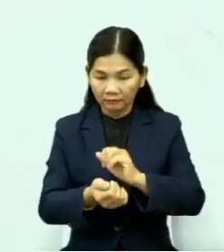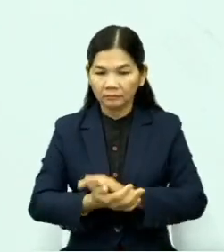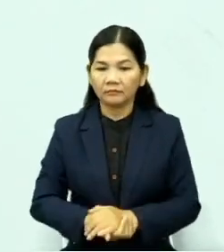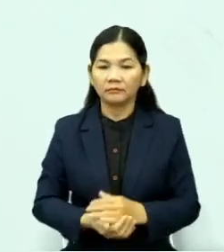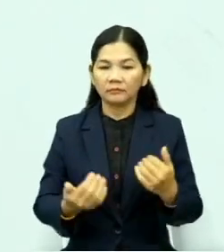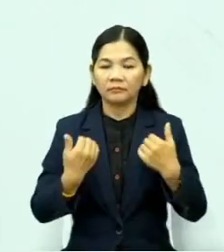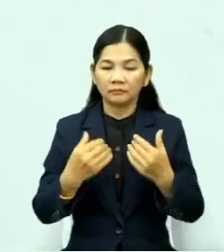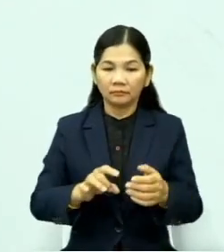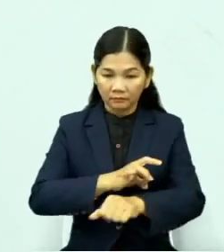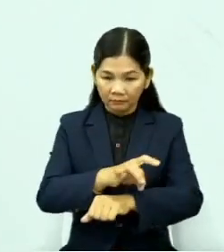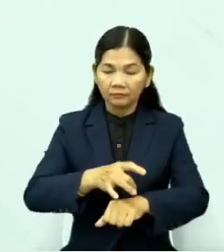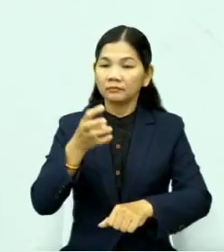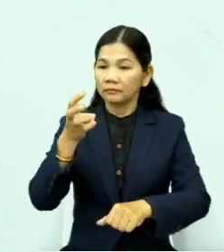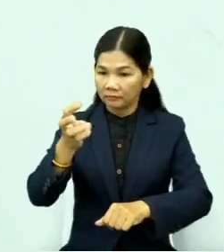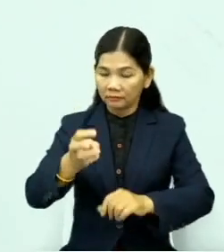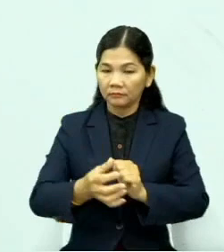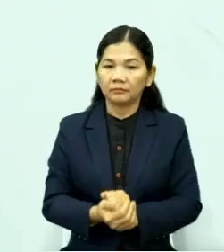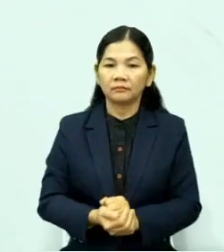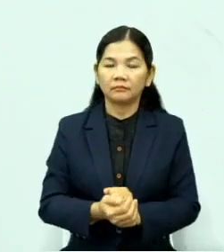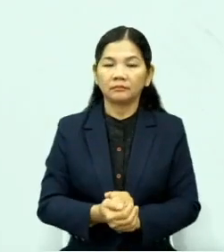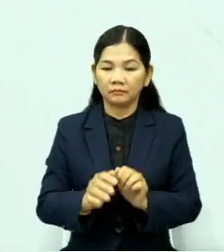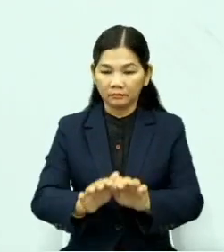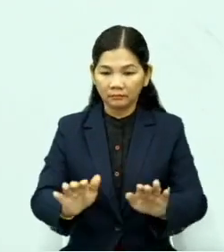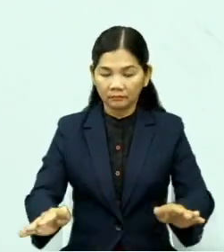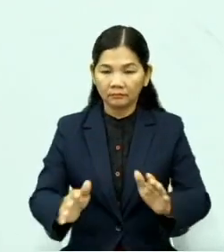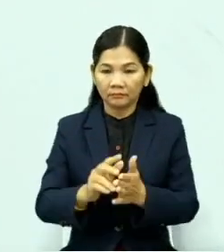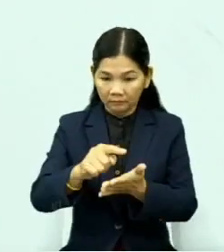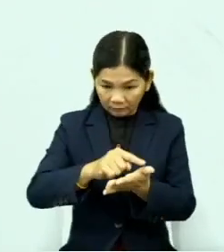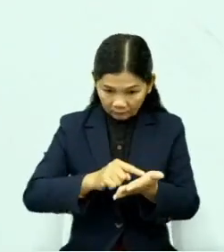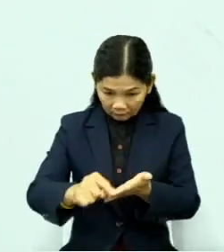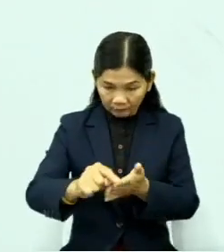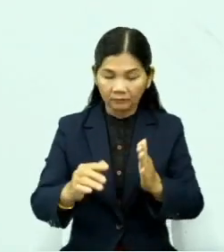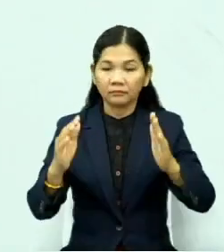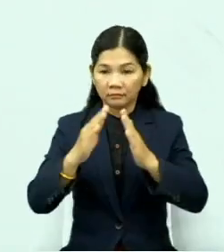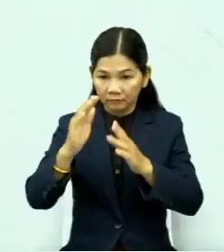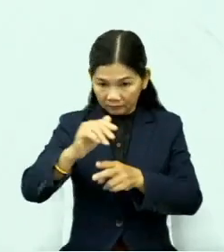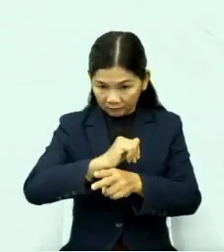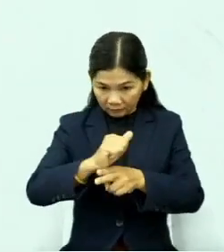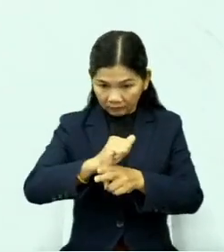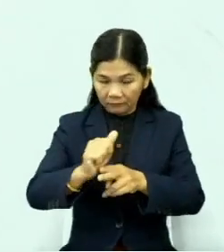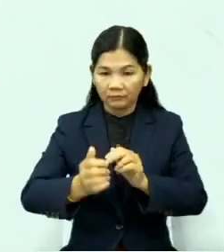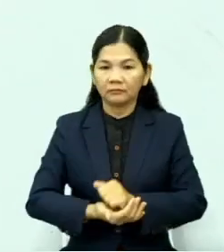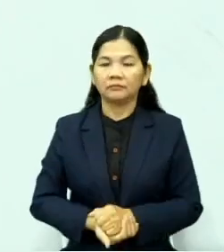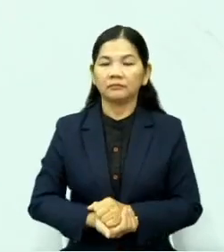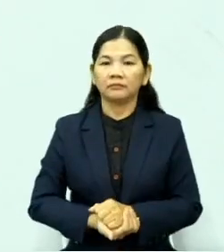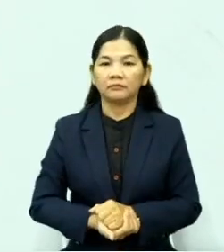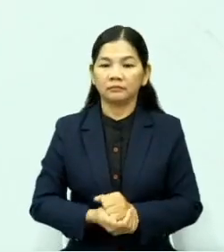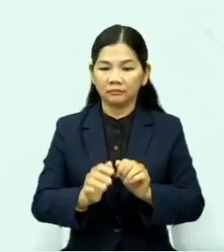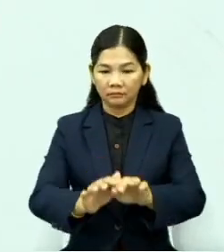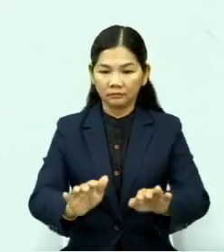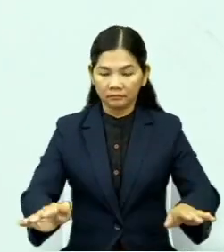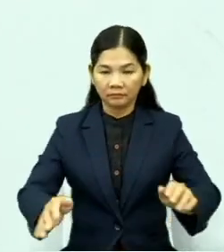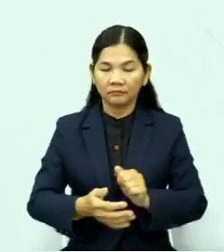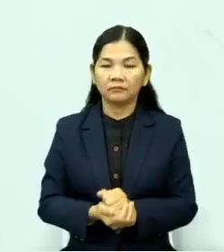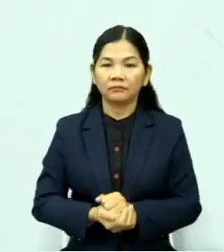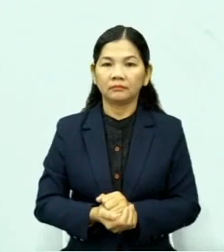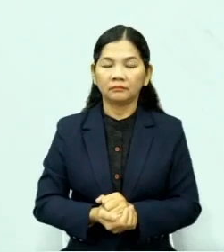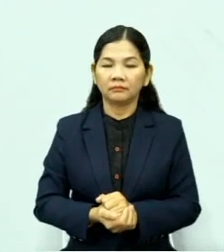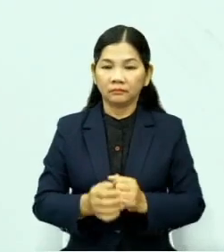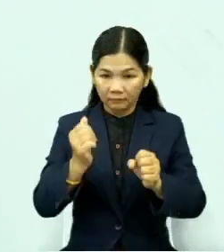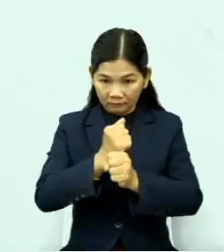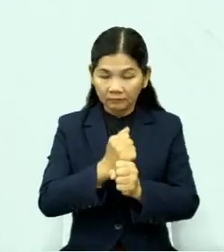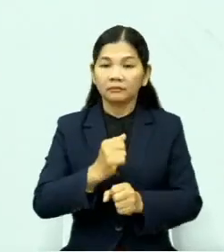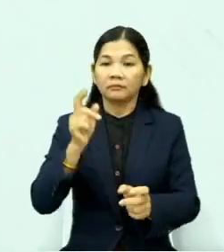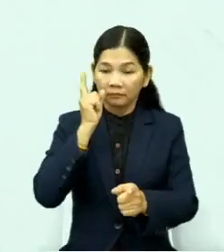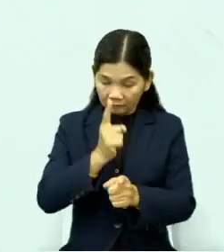ញ្ចឹងអ្នកគ្រូទុកពេលបន្តិចចាសម្រាប់ឲ្យកូនធ្វើការកែលម្អកិច្ចការផ្ទះណាកូនចាឲ្យចំពោះកូនចាចំពោះកូនដែលធ្វើ